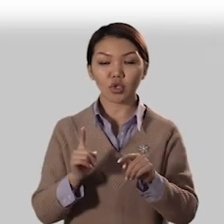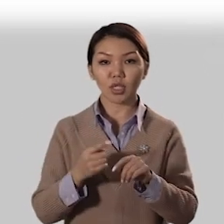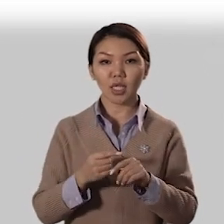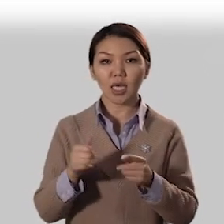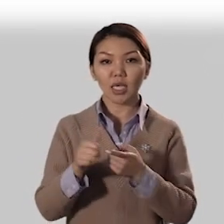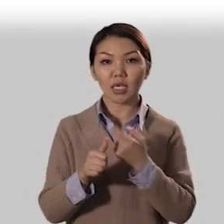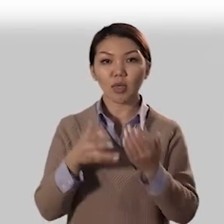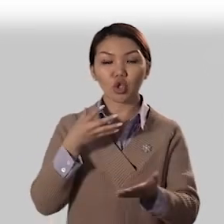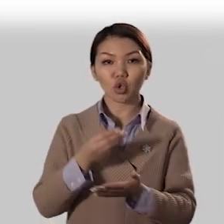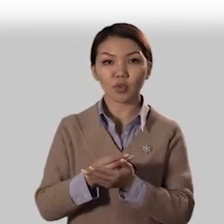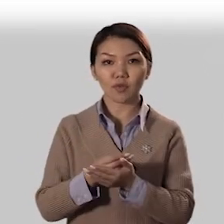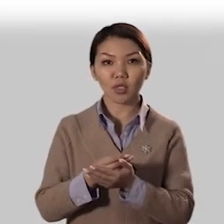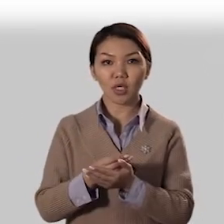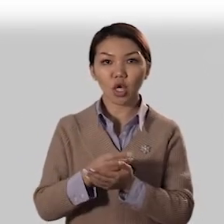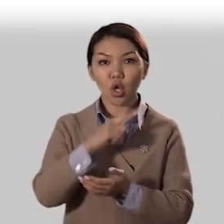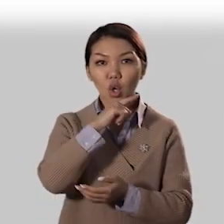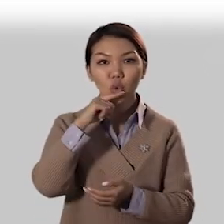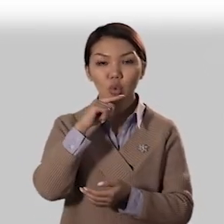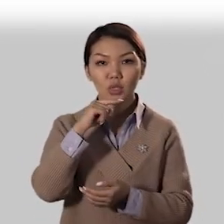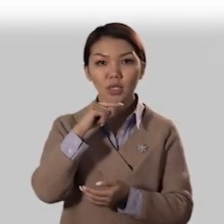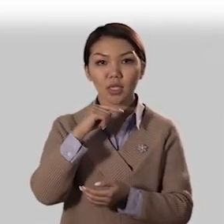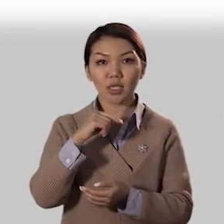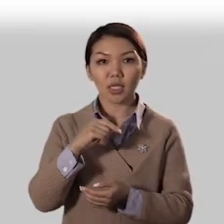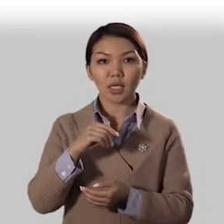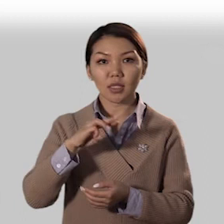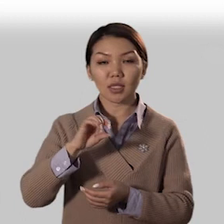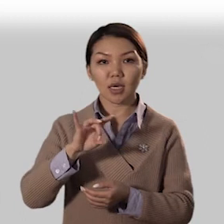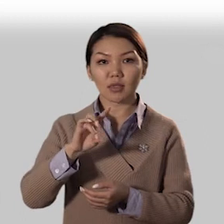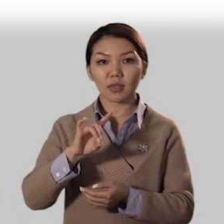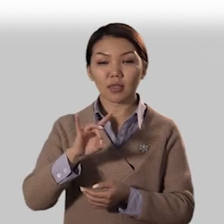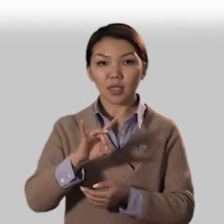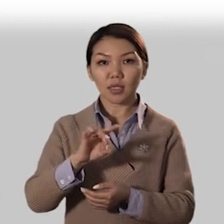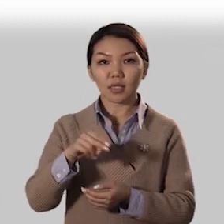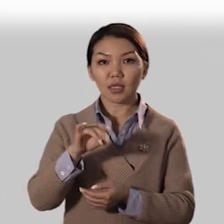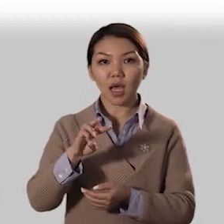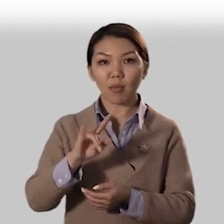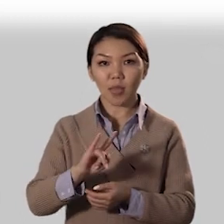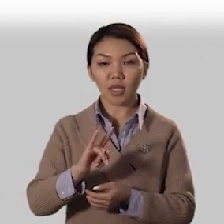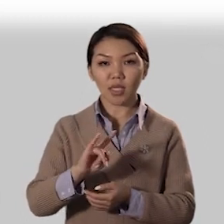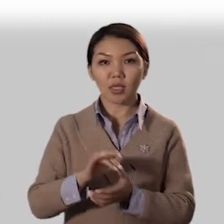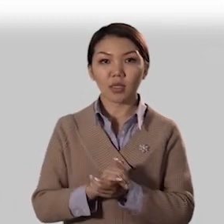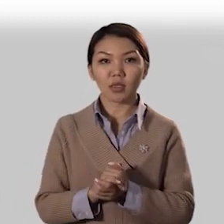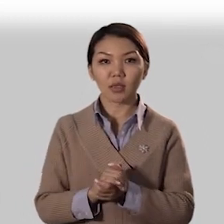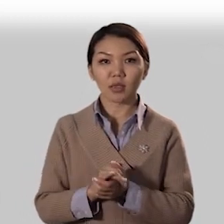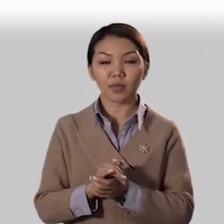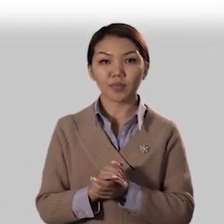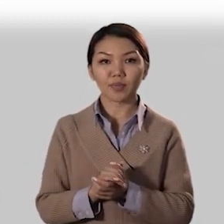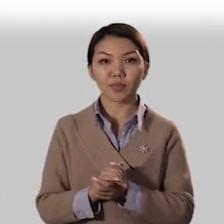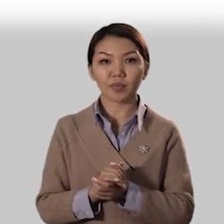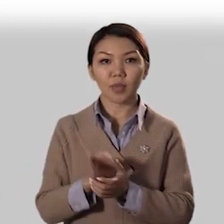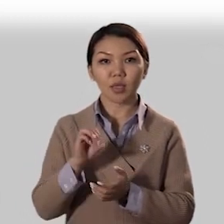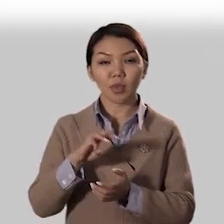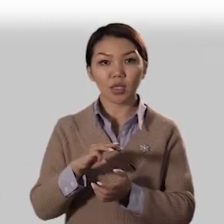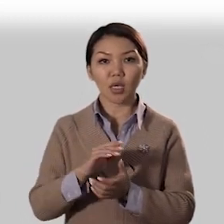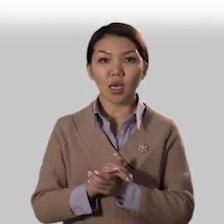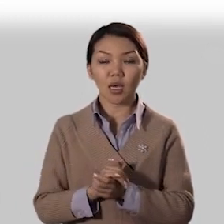театр драмы первое слово пишем с большой буквы это официальное название театра имена и фамилии